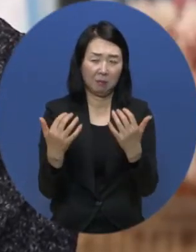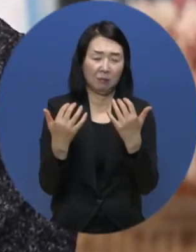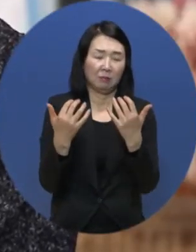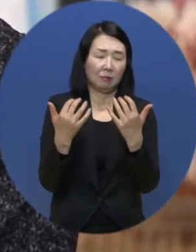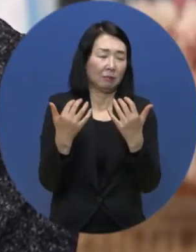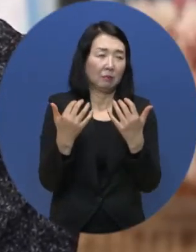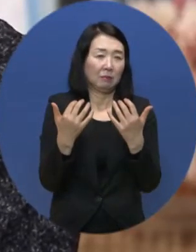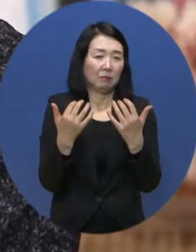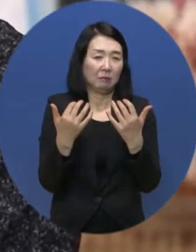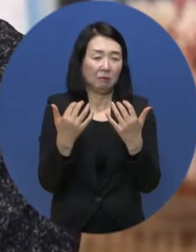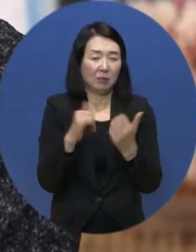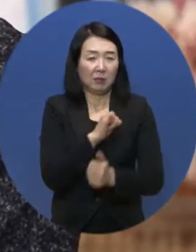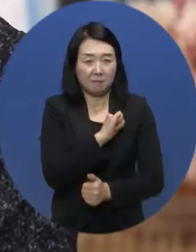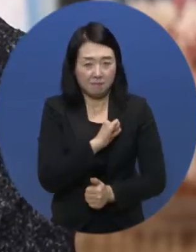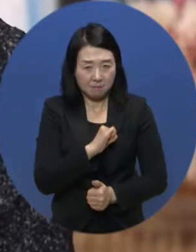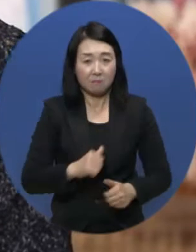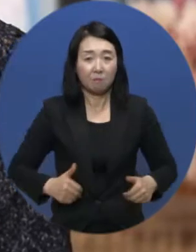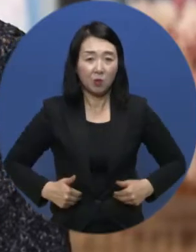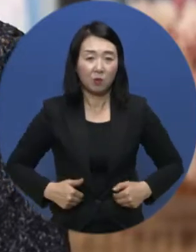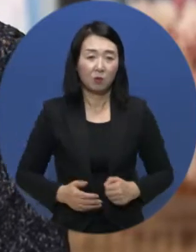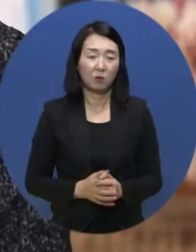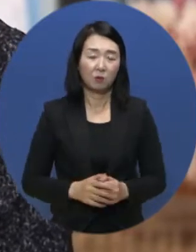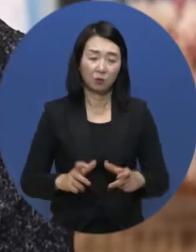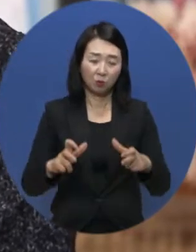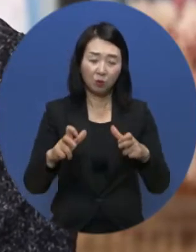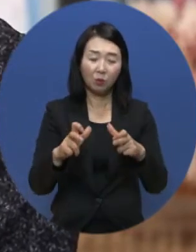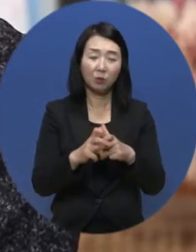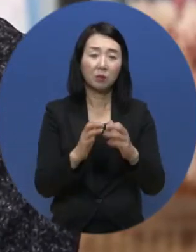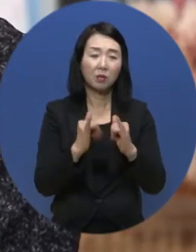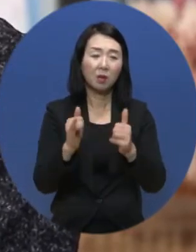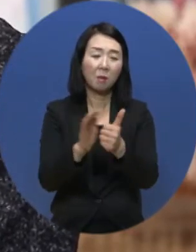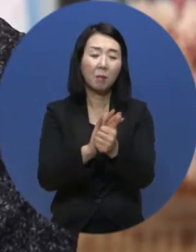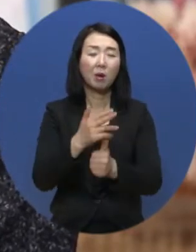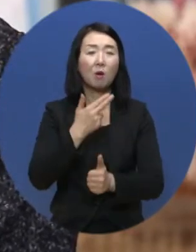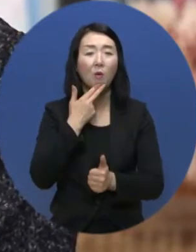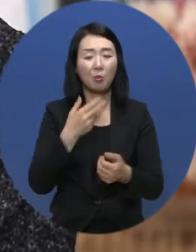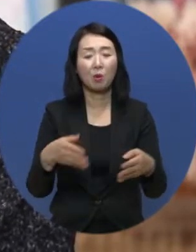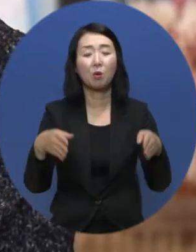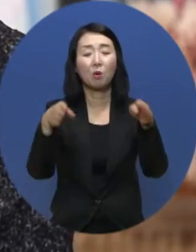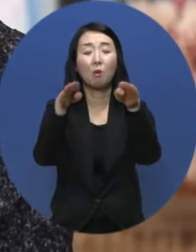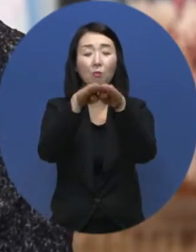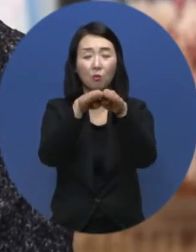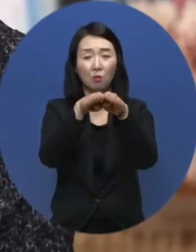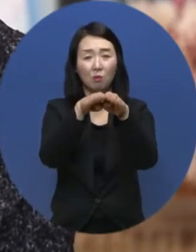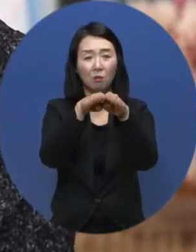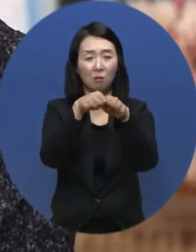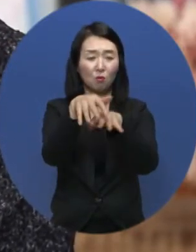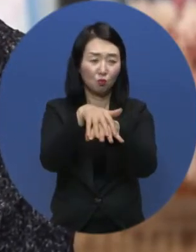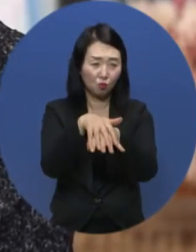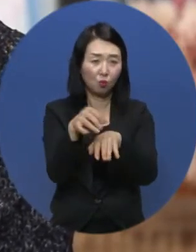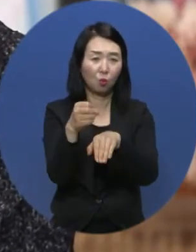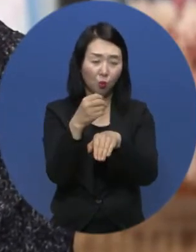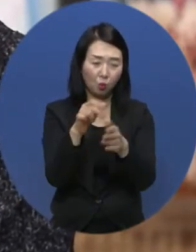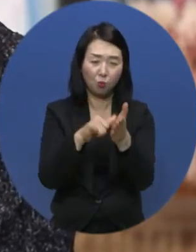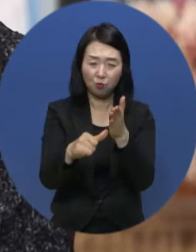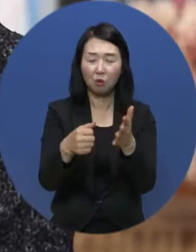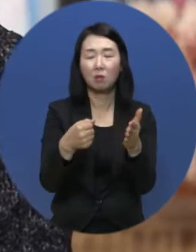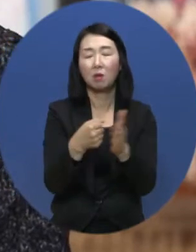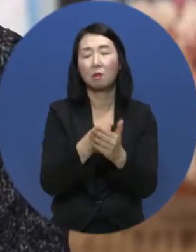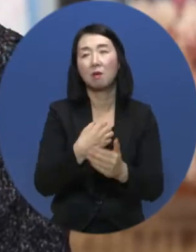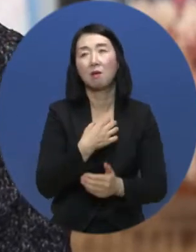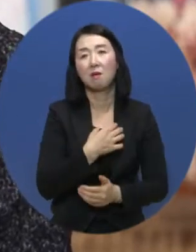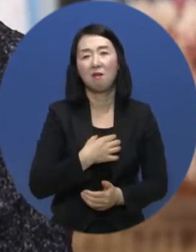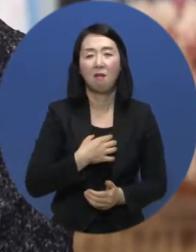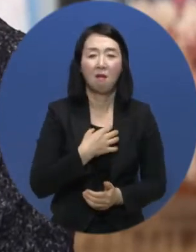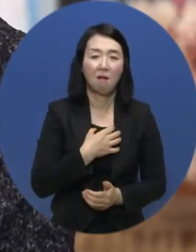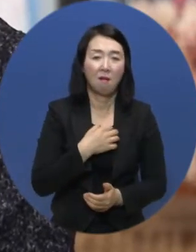다음에 장애인을 배려하지 않은 뭐 건물 구조나 뭐 시설 등으로 인해서 또 굉장히 어려움을 겪기도